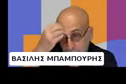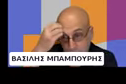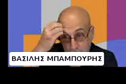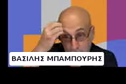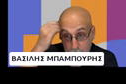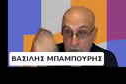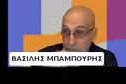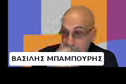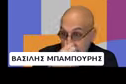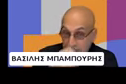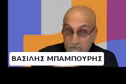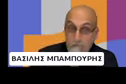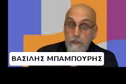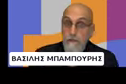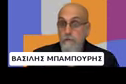χώρο.